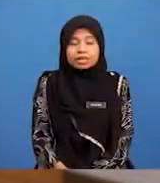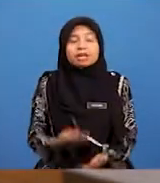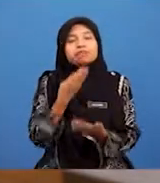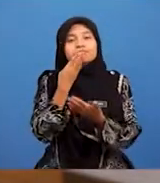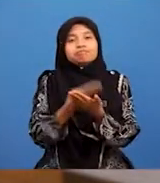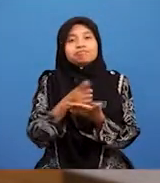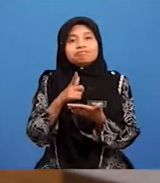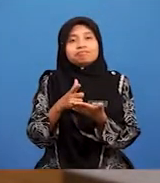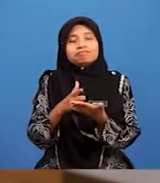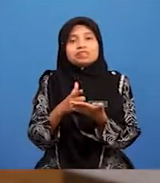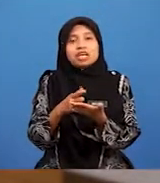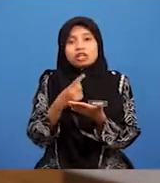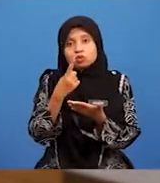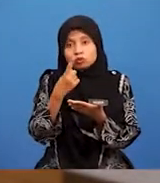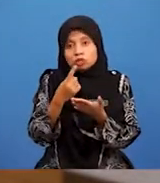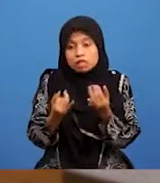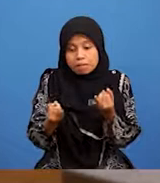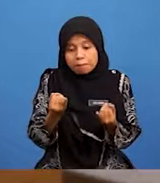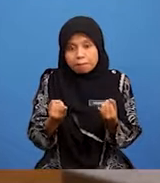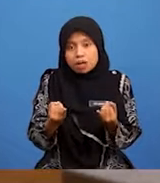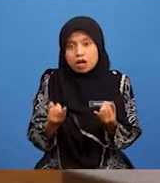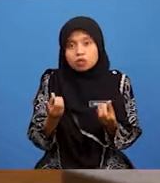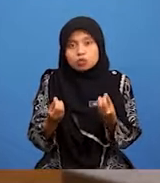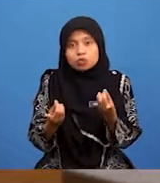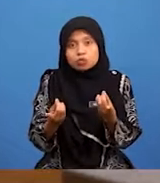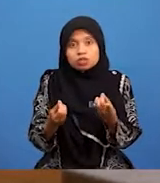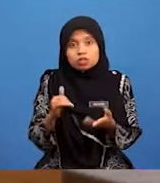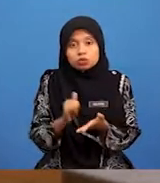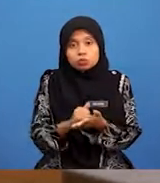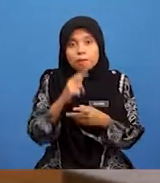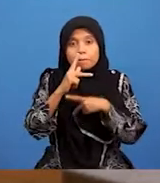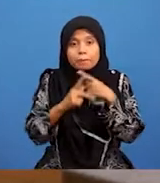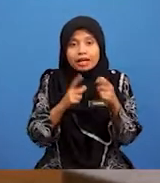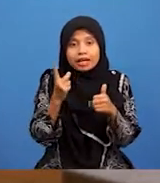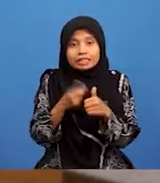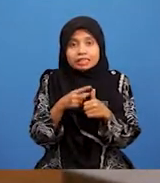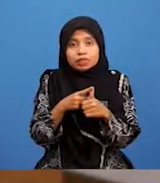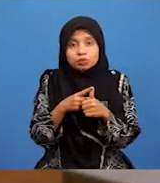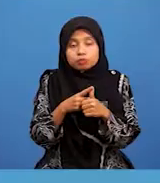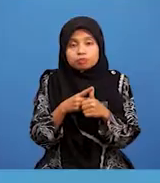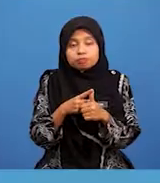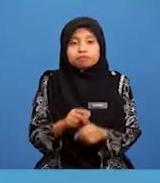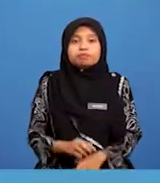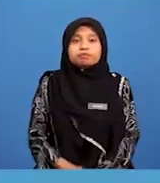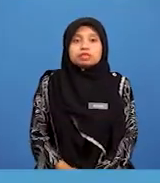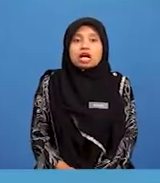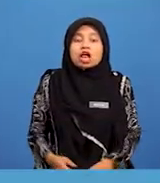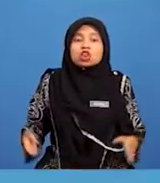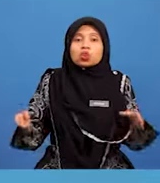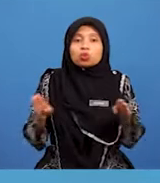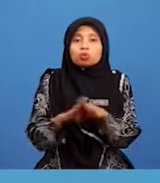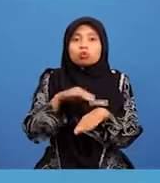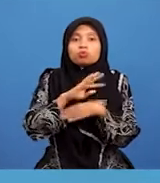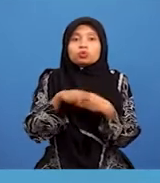Baiklah, berdasarkan imbangan duga tersebut, peringkat pertama yang perlu anda lakukan adalah menutup semua